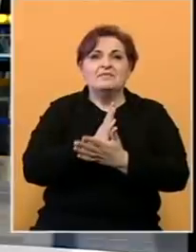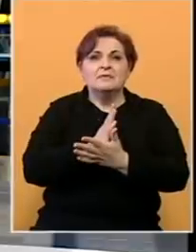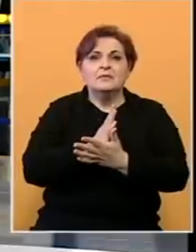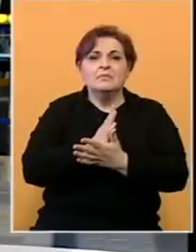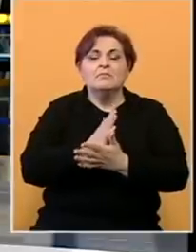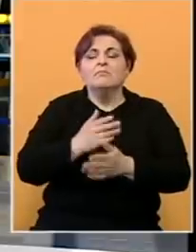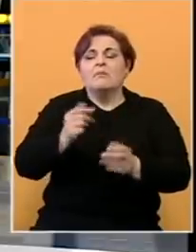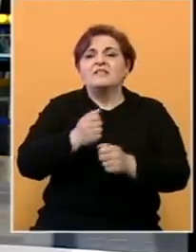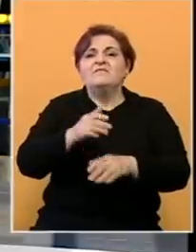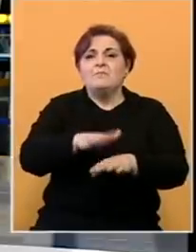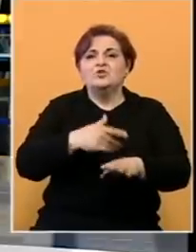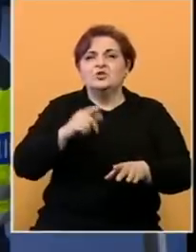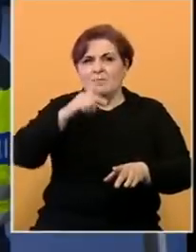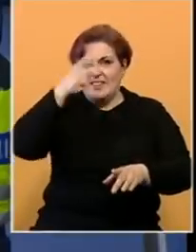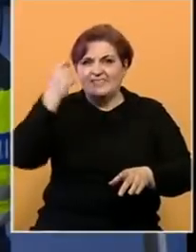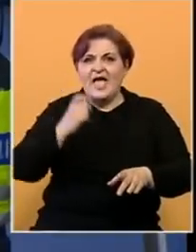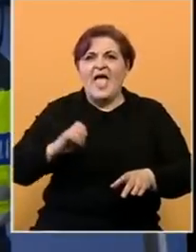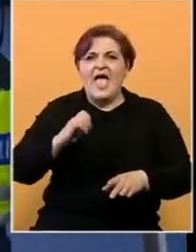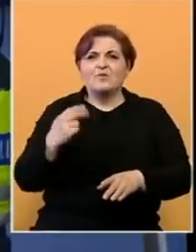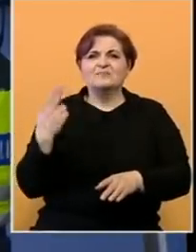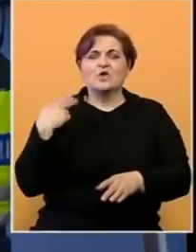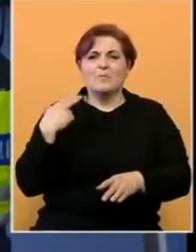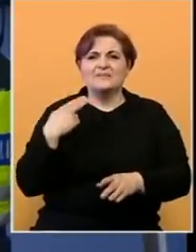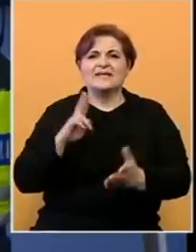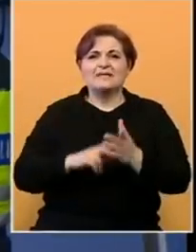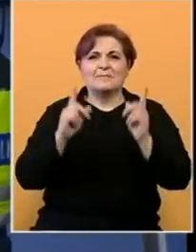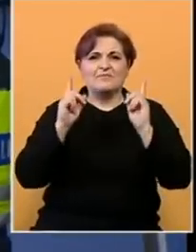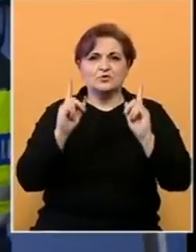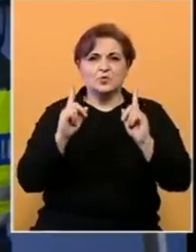početkom ljeta. Europski komesar za pravosuđe Didier